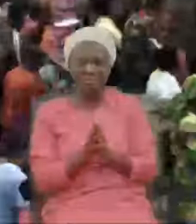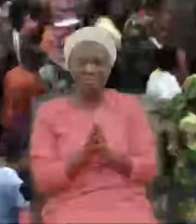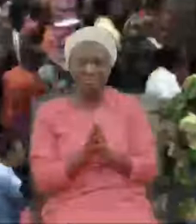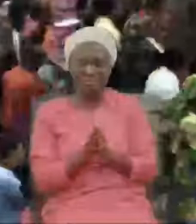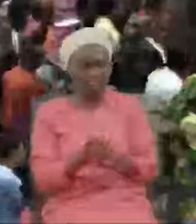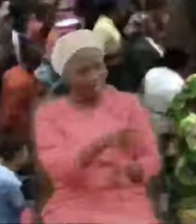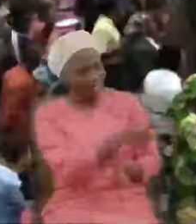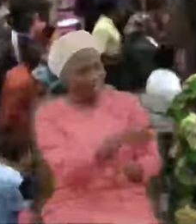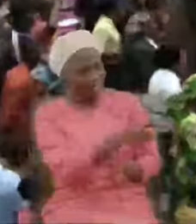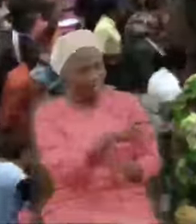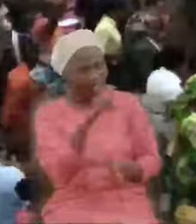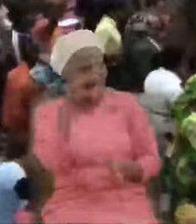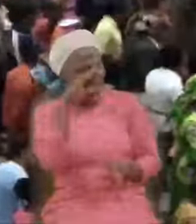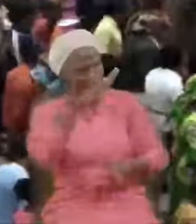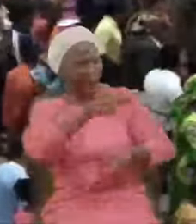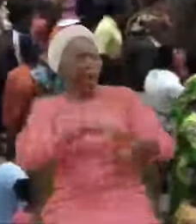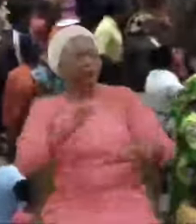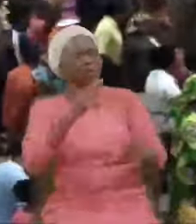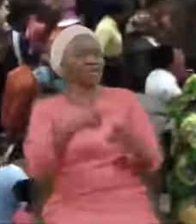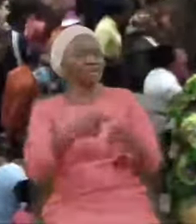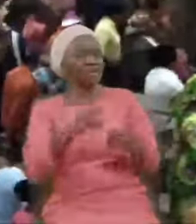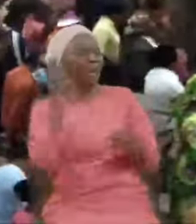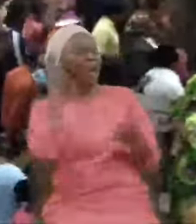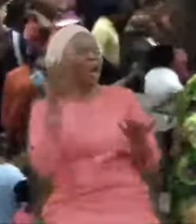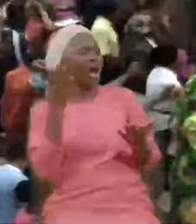Ils ont appelé votre nom. Vous avez répondu.